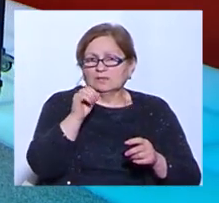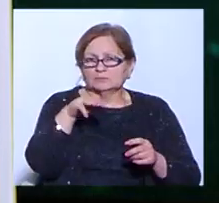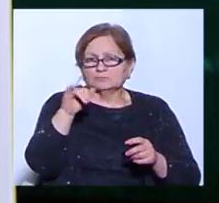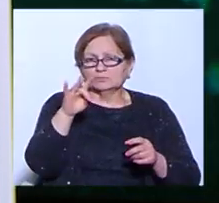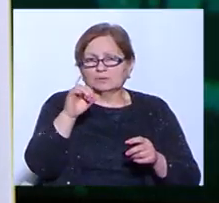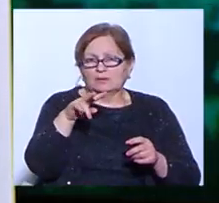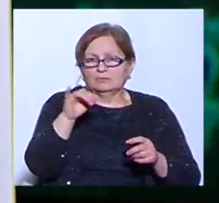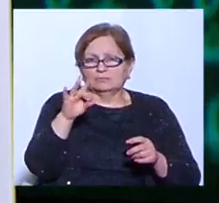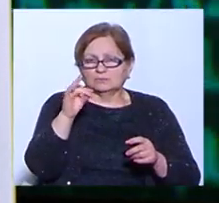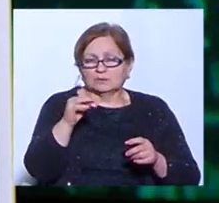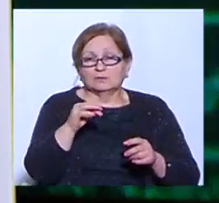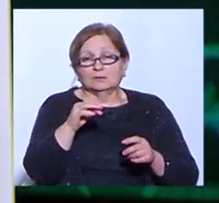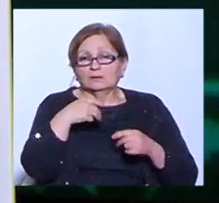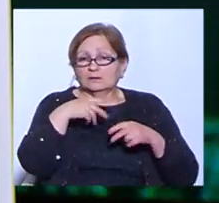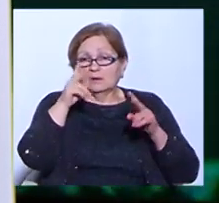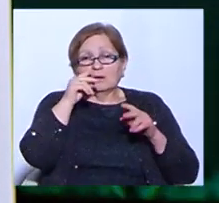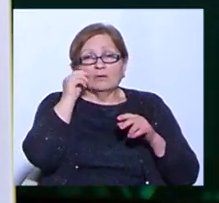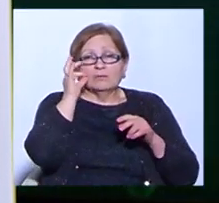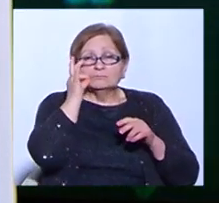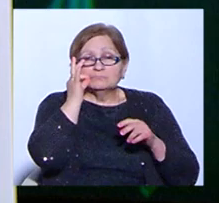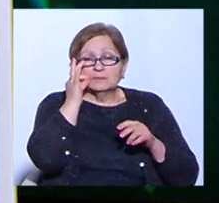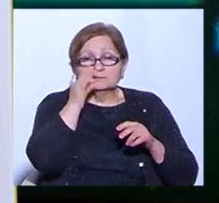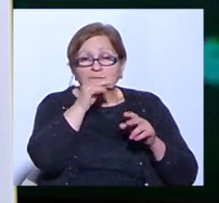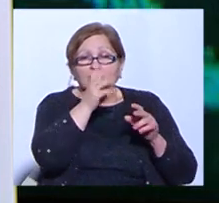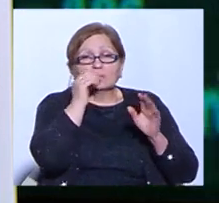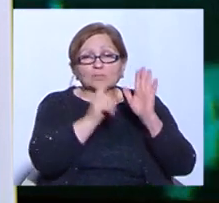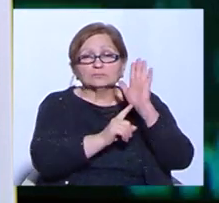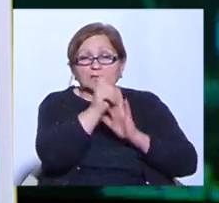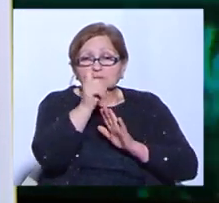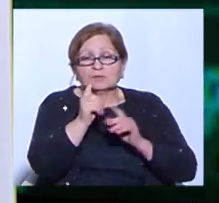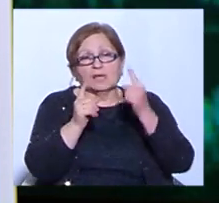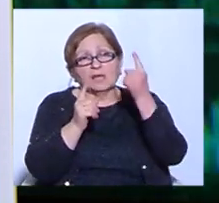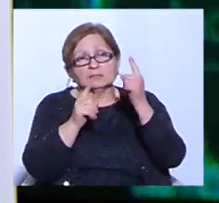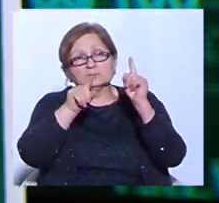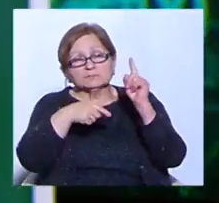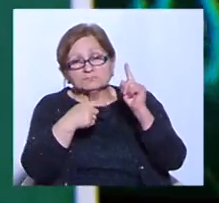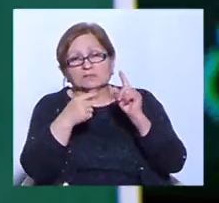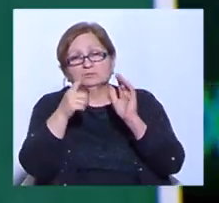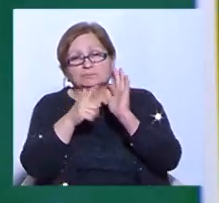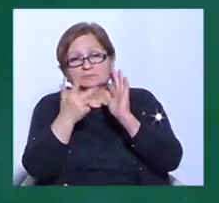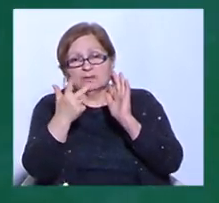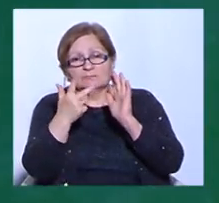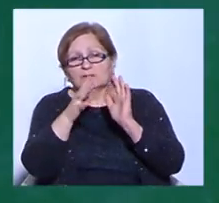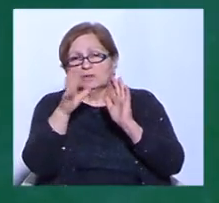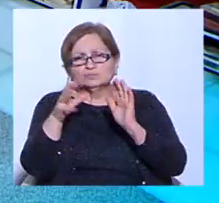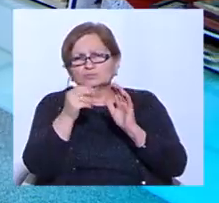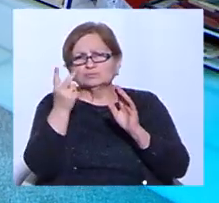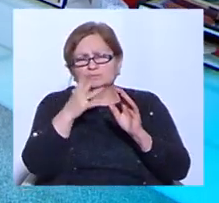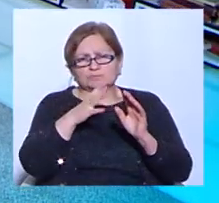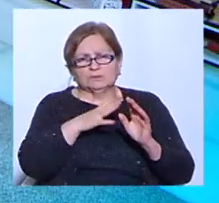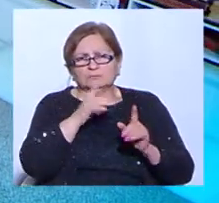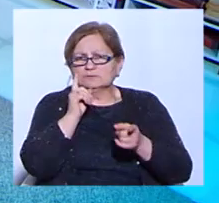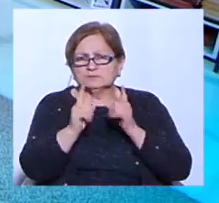ხო, რომ ფუტკარმა ფიჭის გაკეთება დაიწყო 1.2 რიგით ან 3.7 რიგით, ხო, ესენი უნდა იყოს ყოველთვის ნატურალური